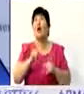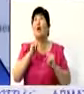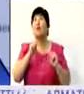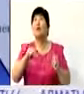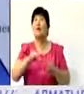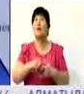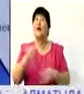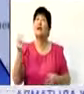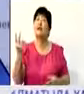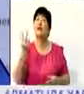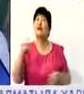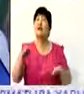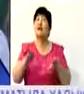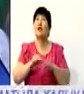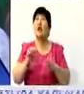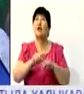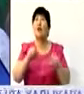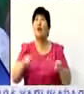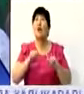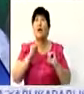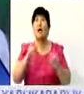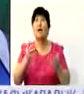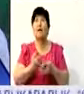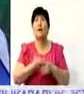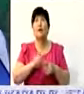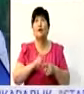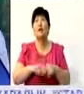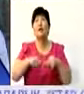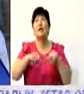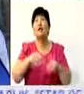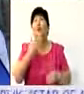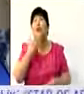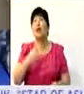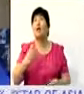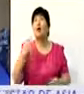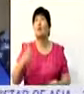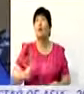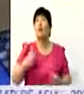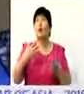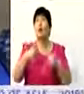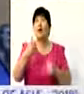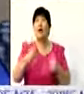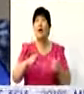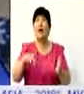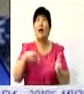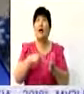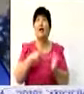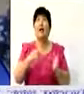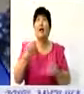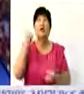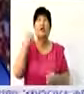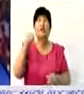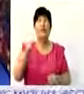көрініп, 2-ші дәрежелі дипломға ие болды. Сонымен шешуші сәт. Мерейлі отбасы байқауының қалалық кезеңінің